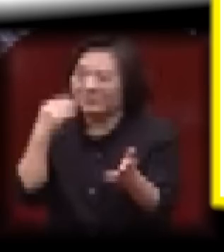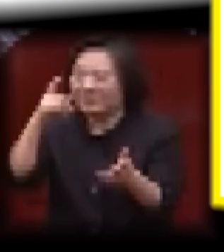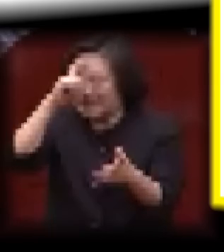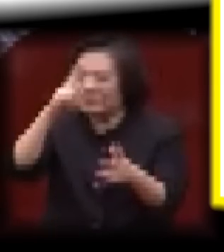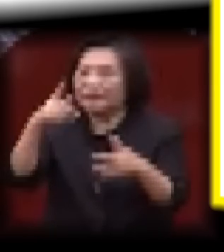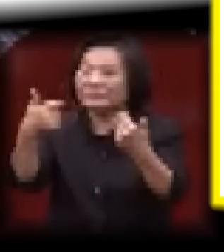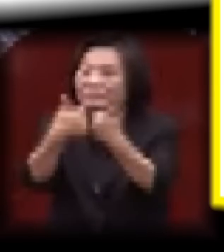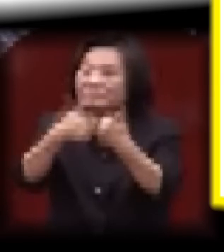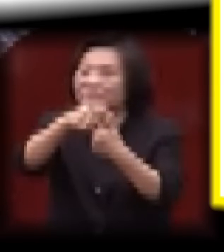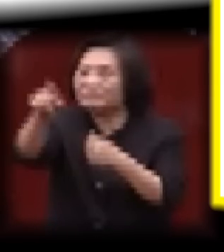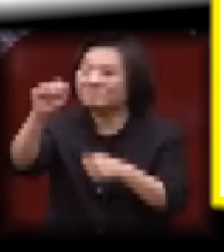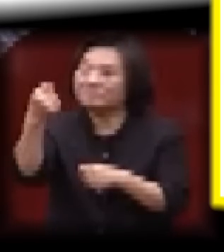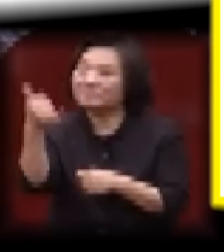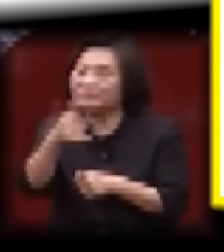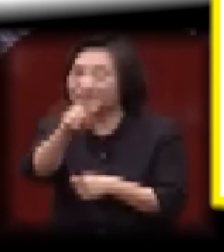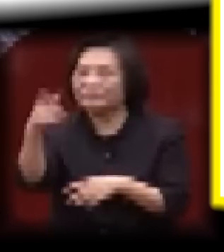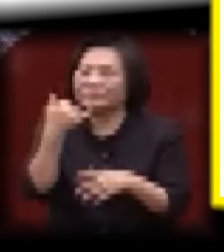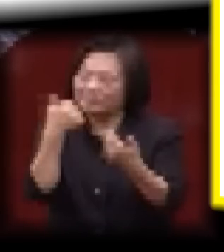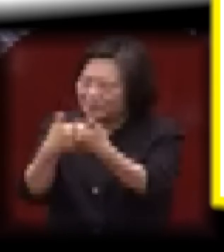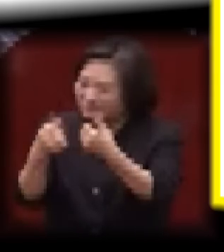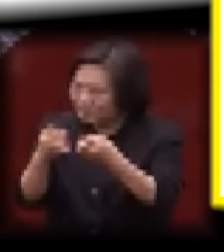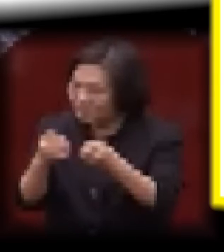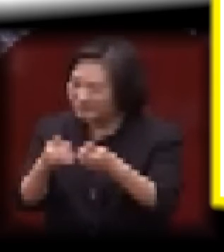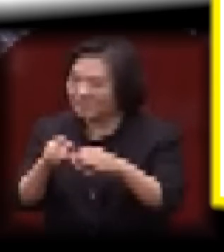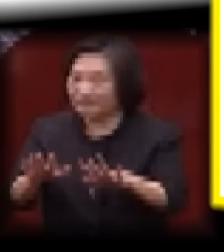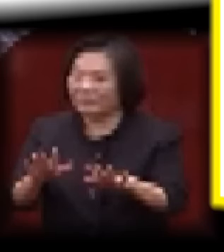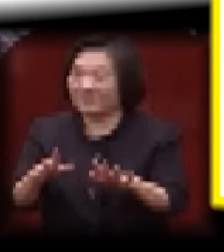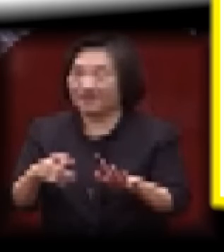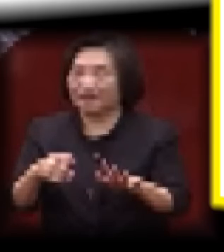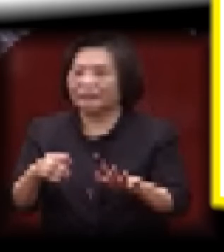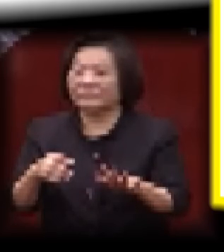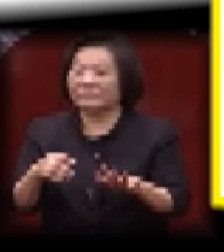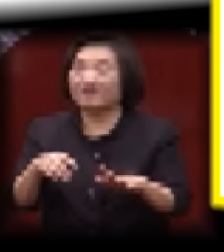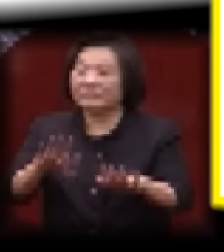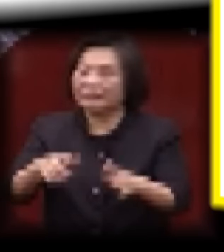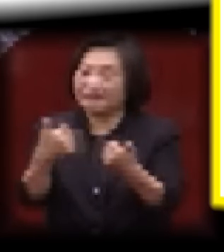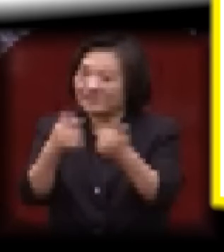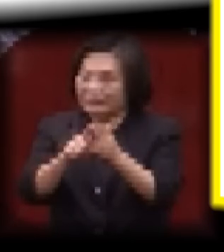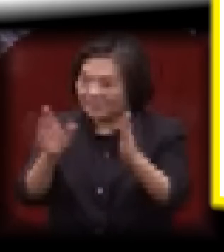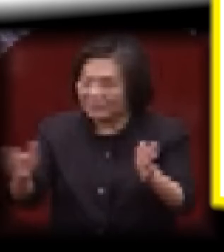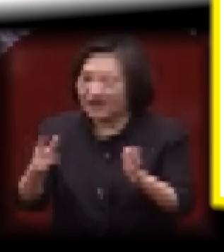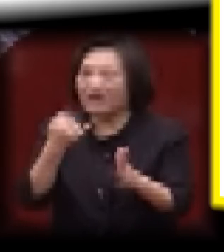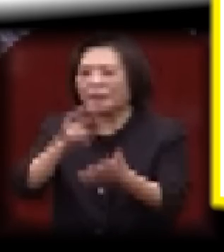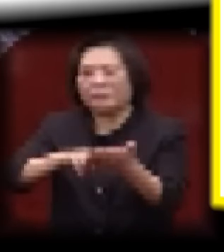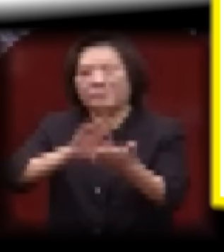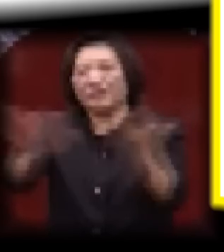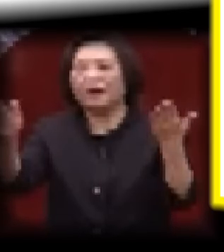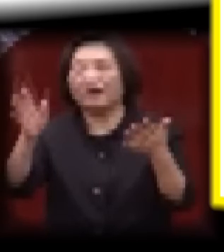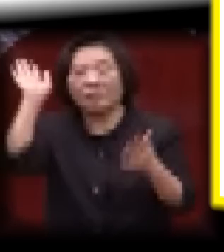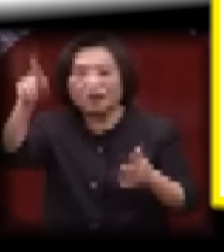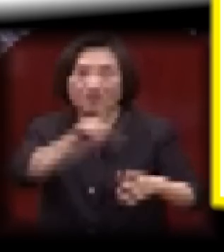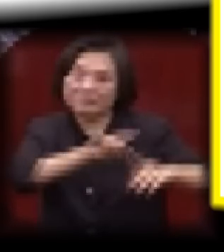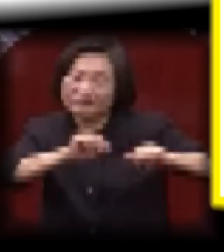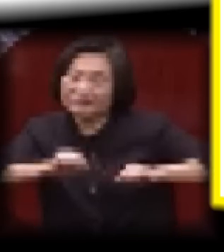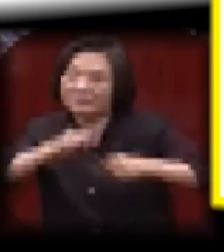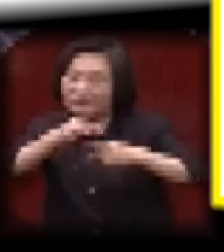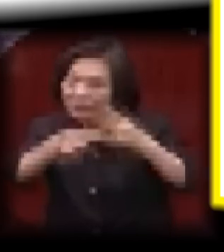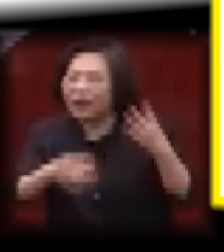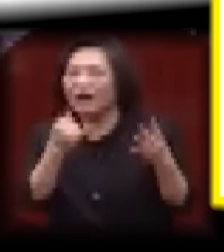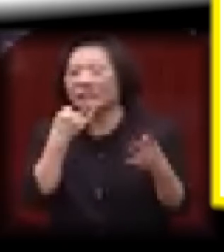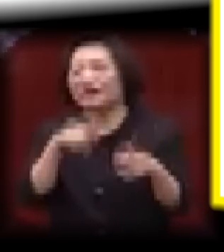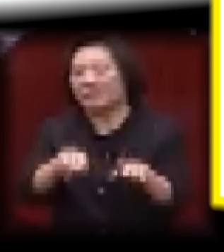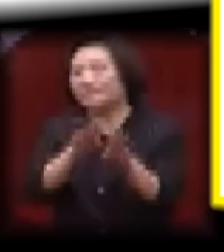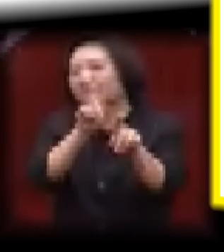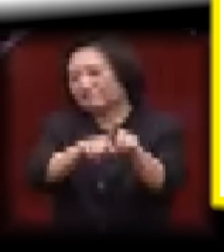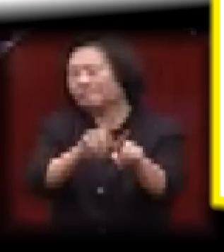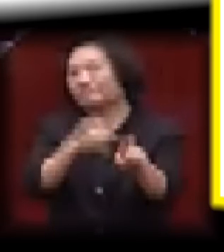会期把它解决掉以后我们就可以一些自治规则，你知道，以罪数件我们就可以一